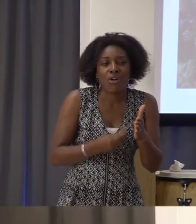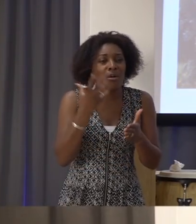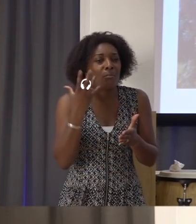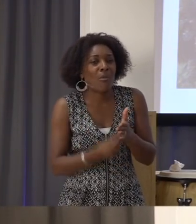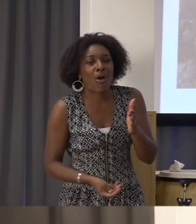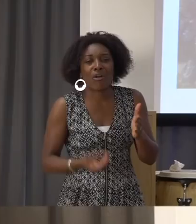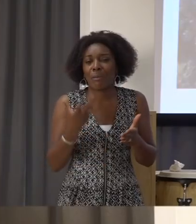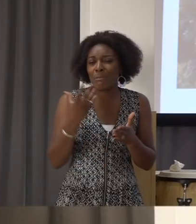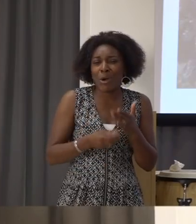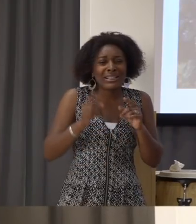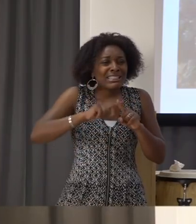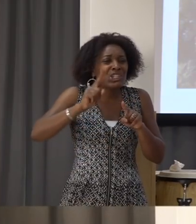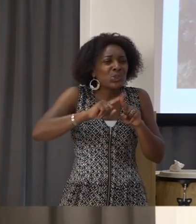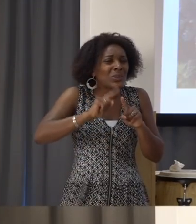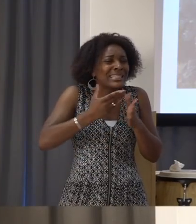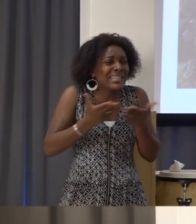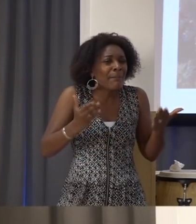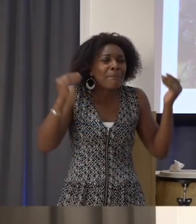plus nécessaires à la vie.